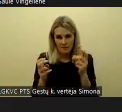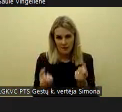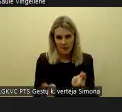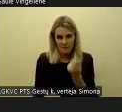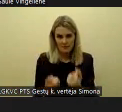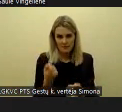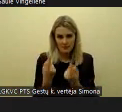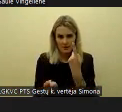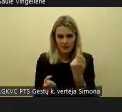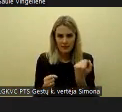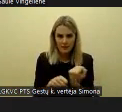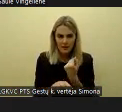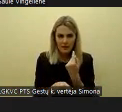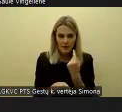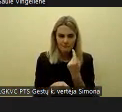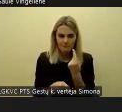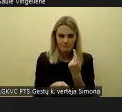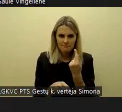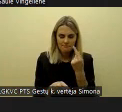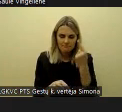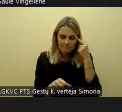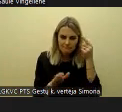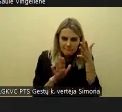pažvelgti prasmingai ir giliau. Bet